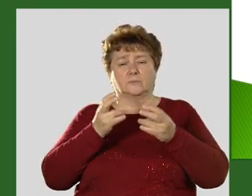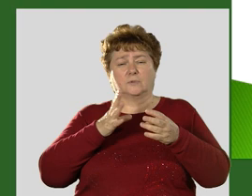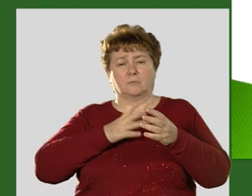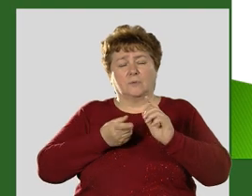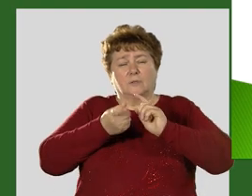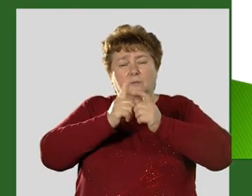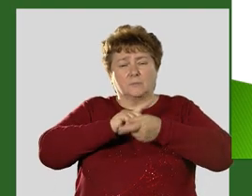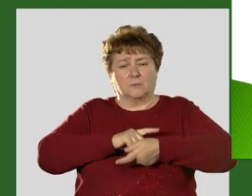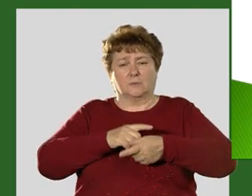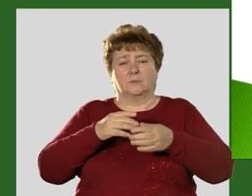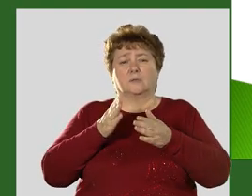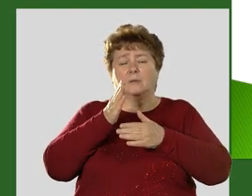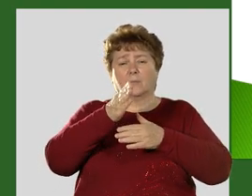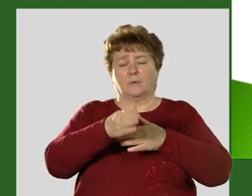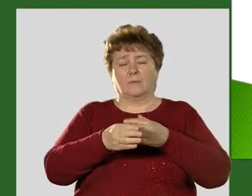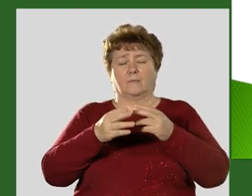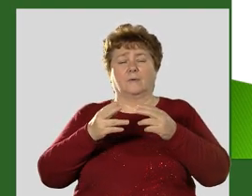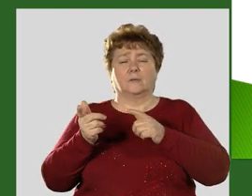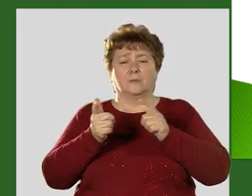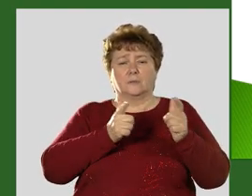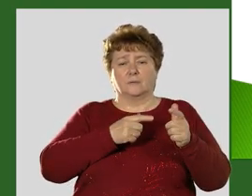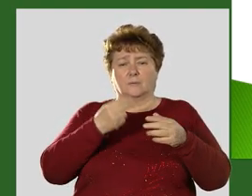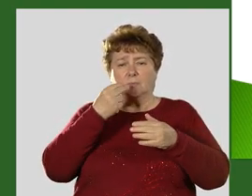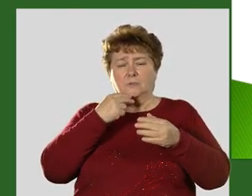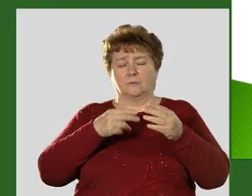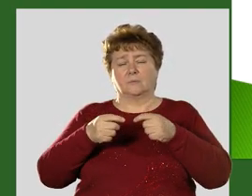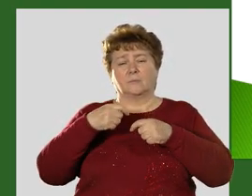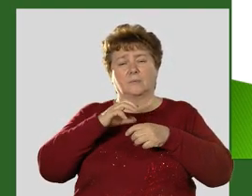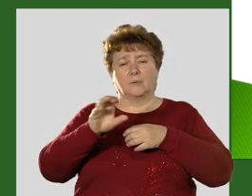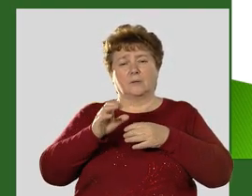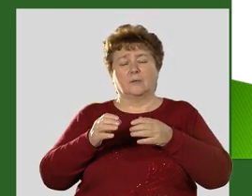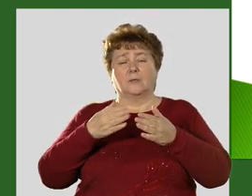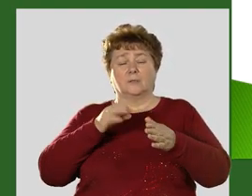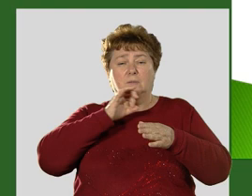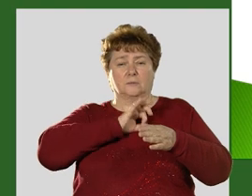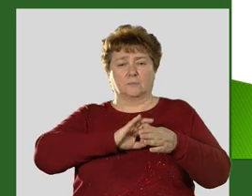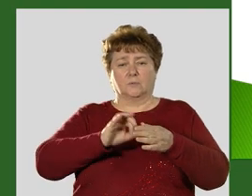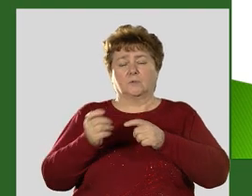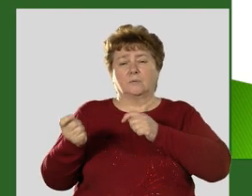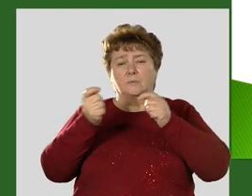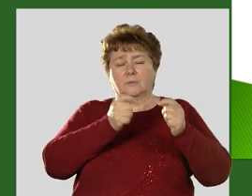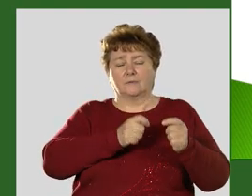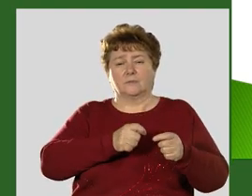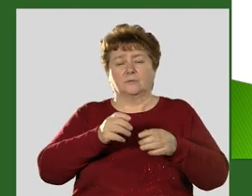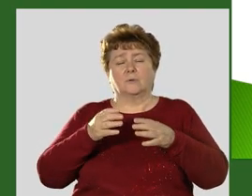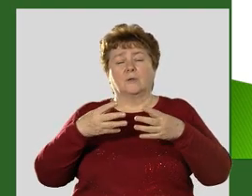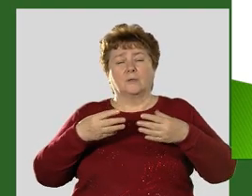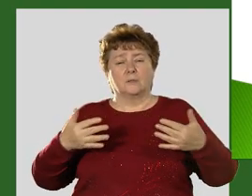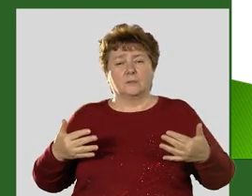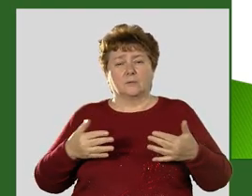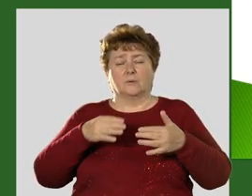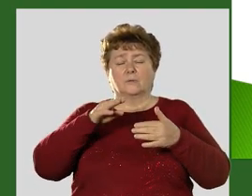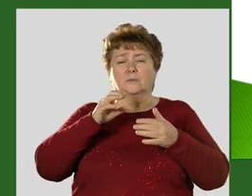производство другой пищевой продукции или использовать в производстве привозное сырье – сахарный тростник.